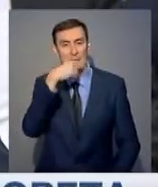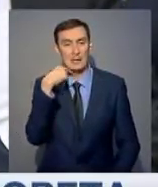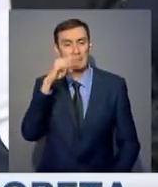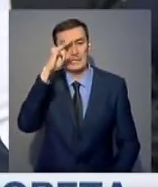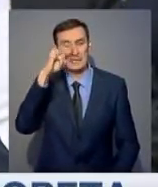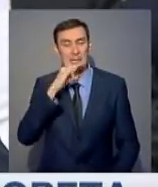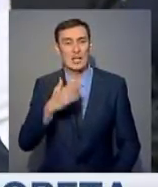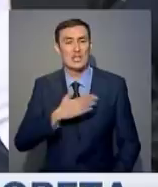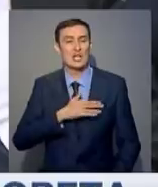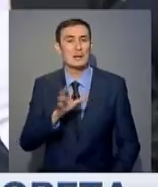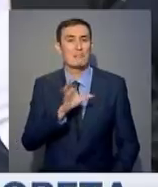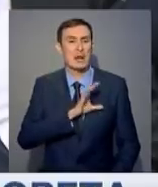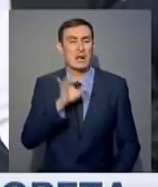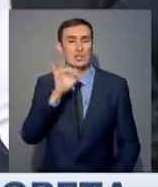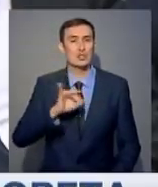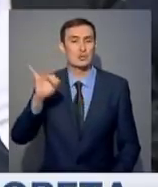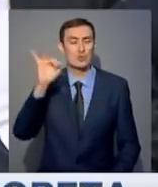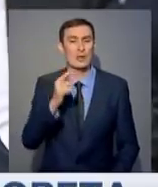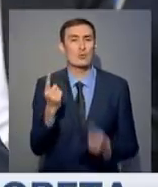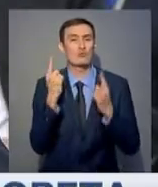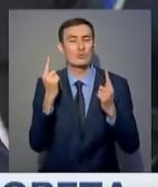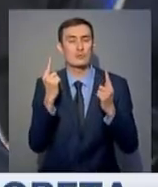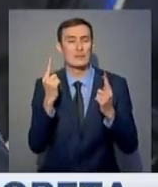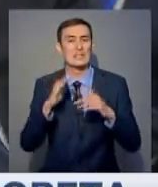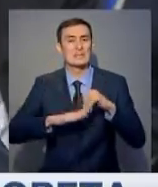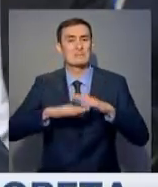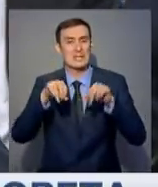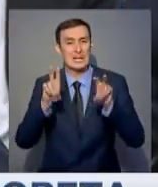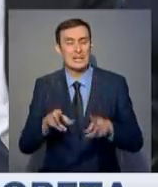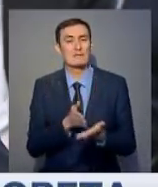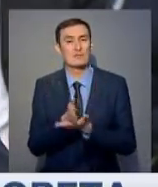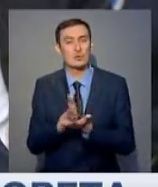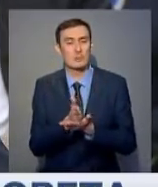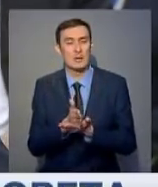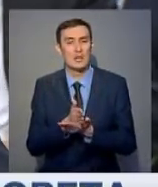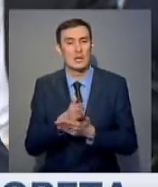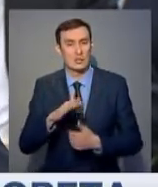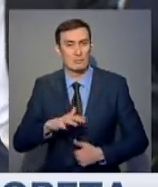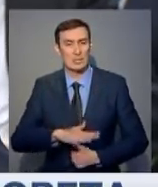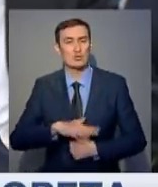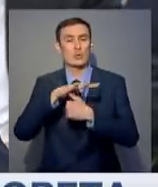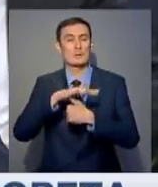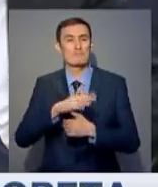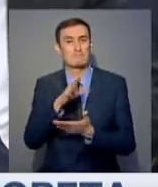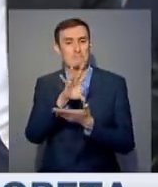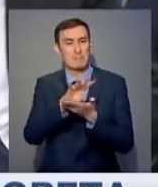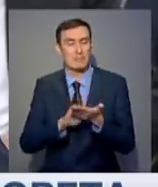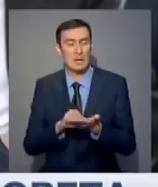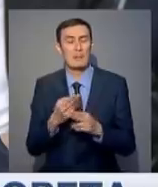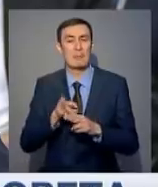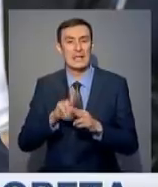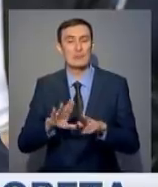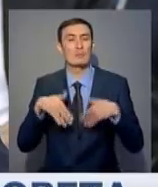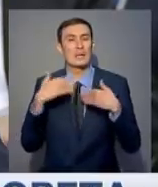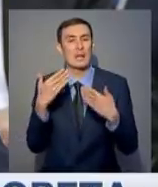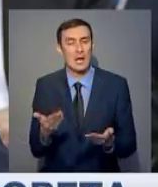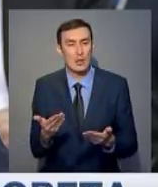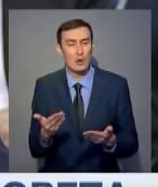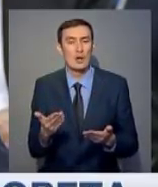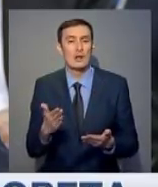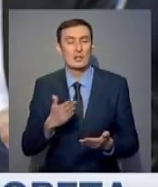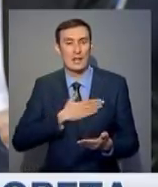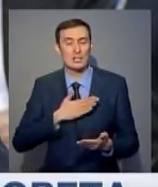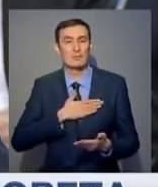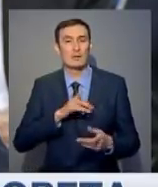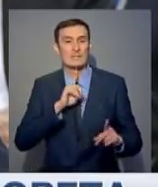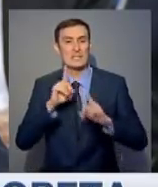богатые поучительные истории выдающихся личностей служат достойным примером связи с этим предлагаю в рамках тюркского